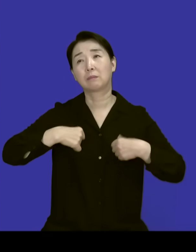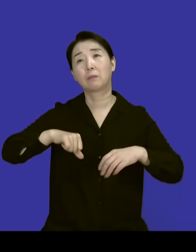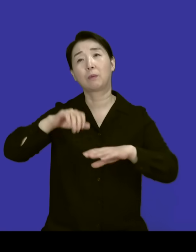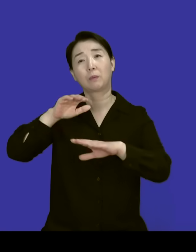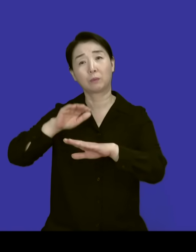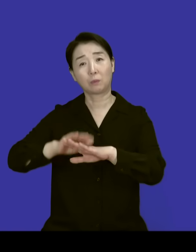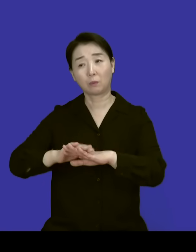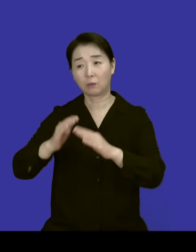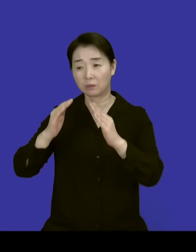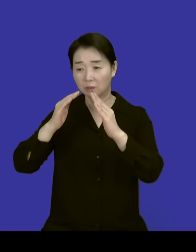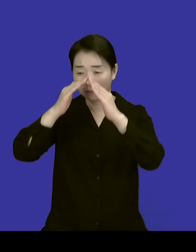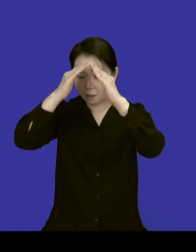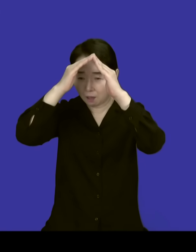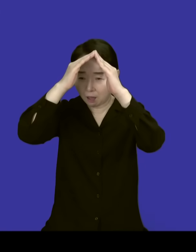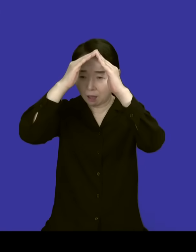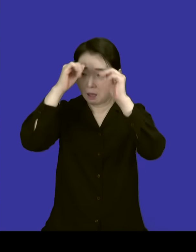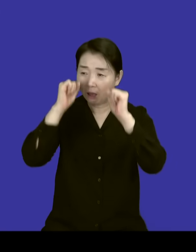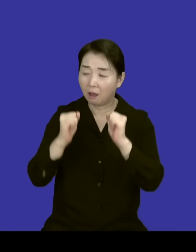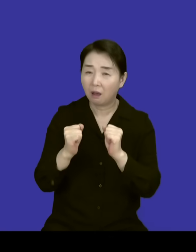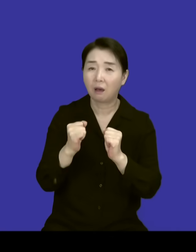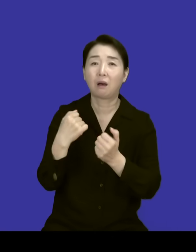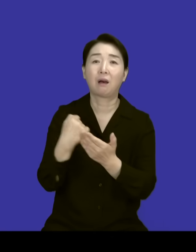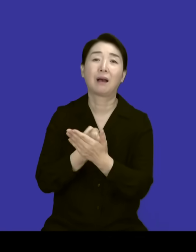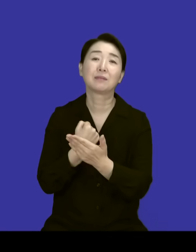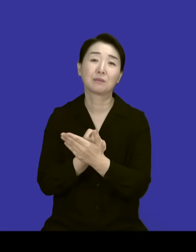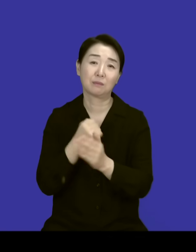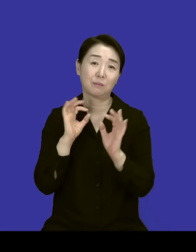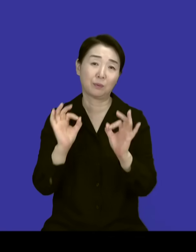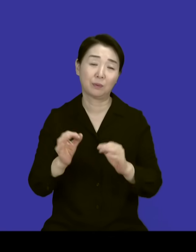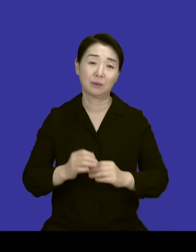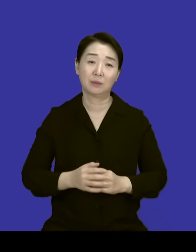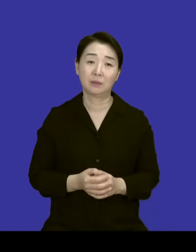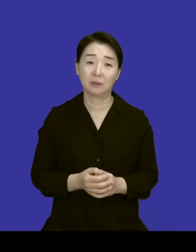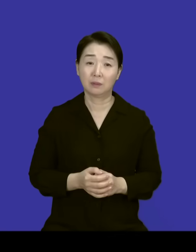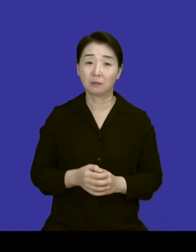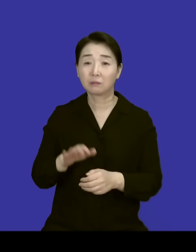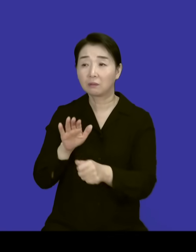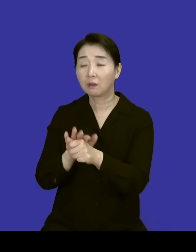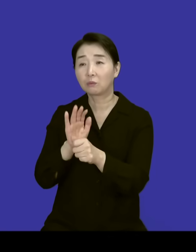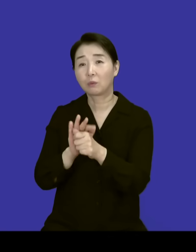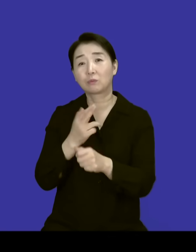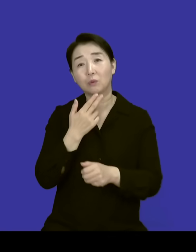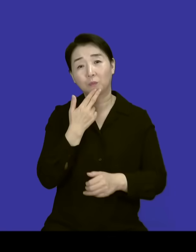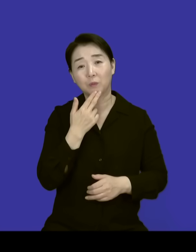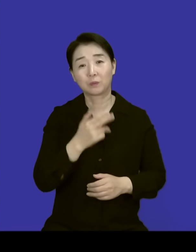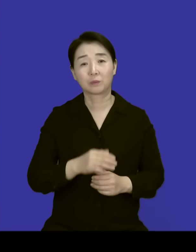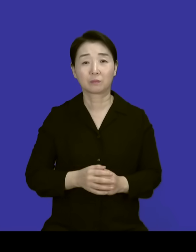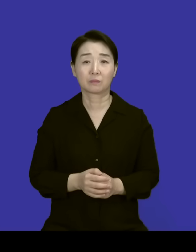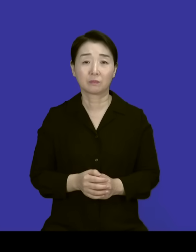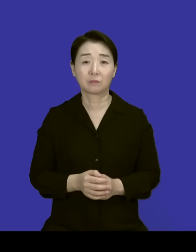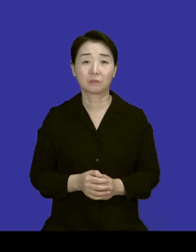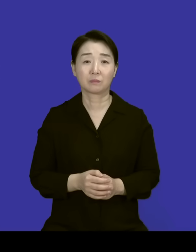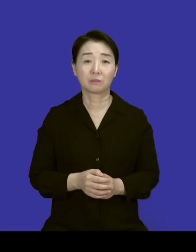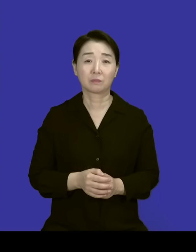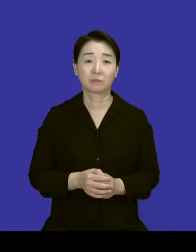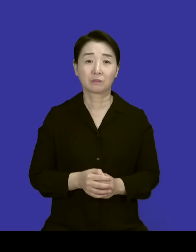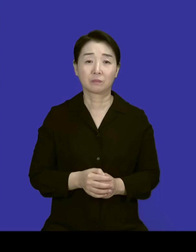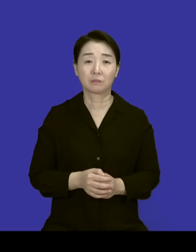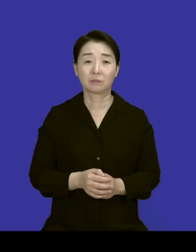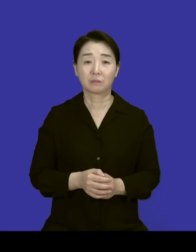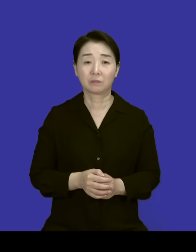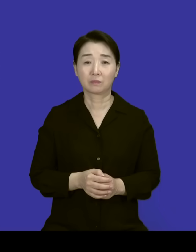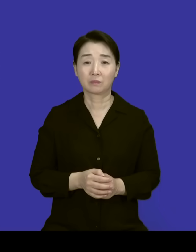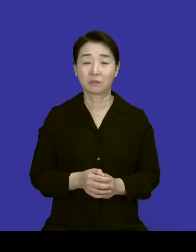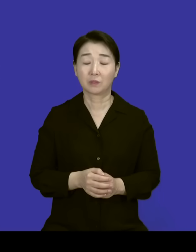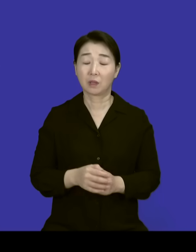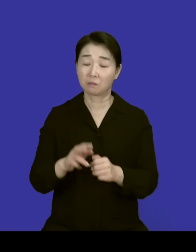계시니까 너무 그게 되게 안쓰럽긴 하더라고요. 근데 딱히 그렇다고 해서 제가 뭔가 해드릴 게 없었어요. 근데 가만 보니까